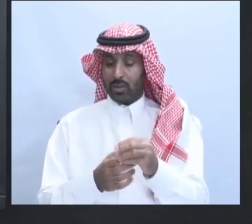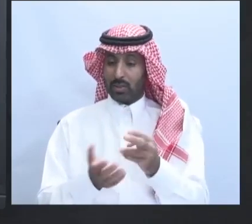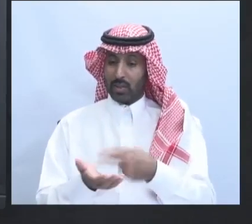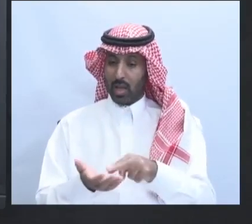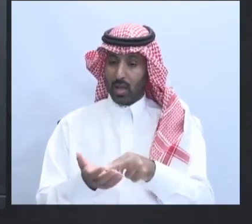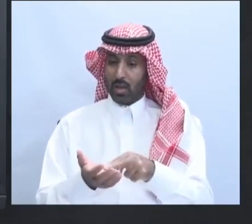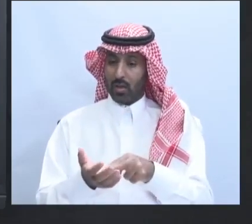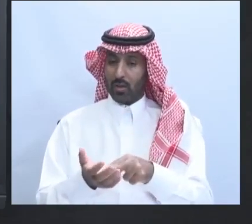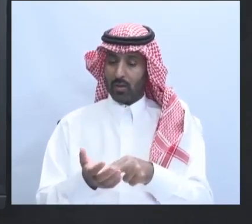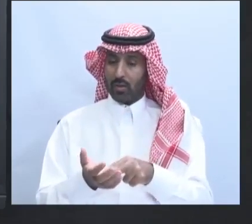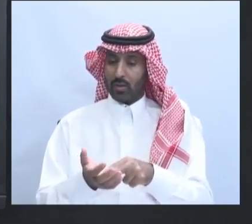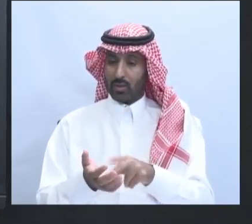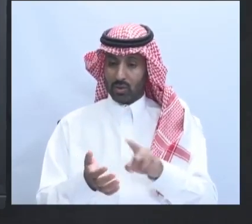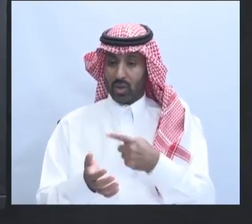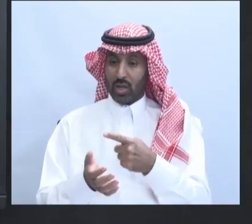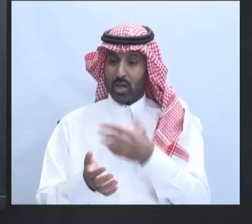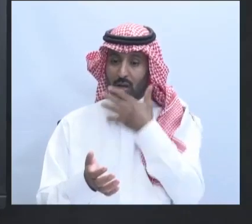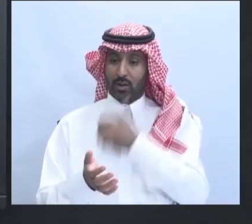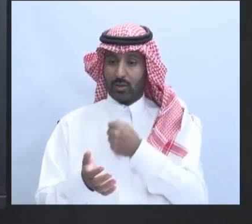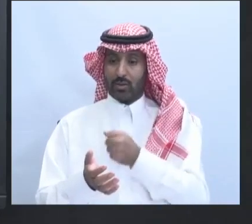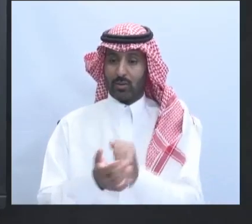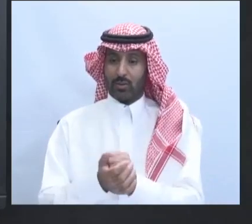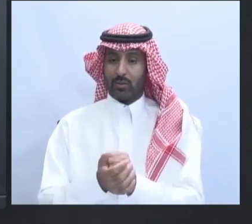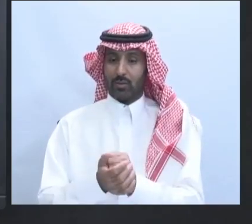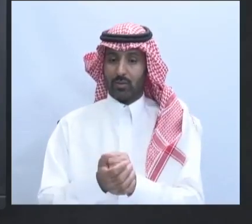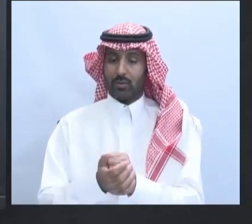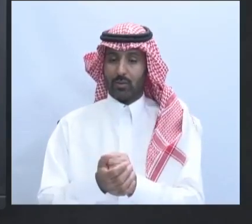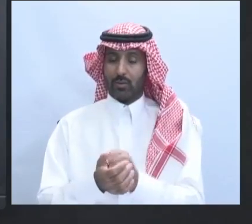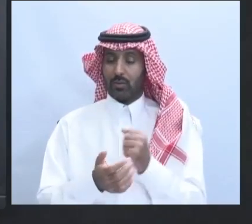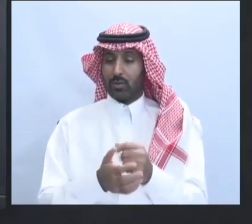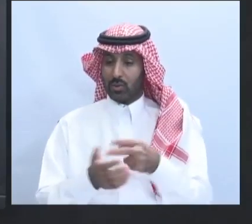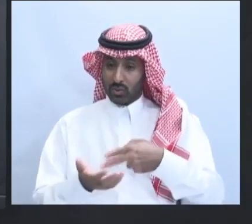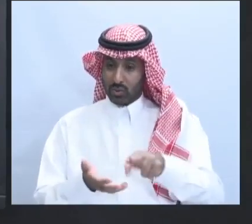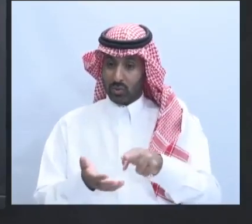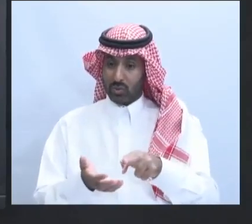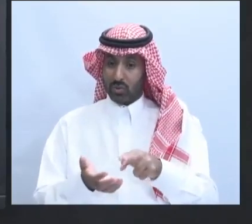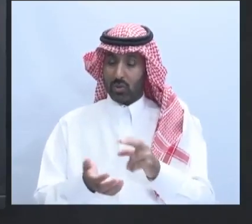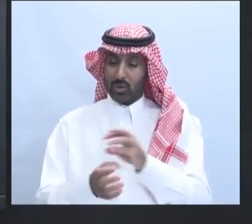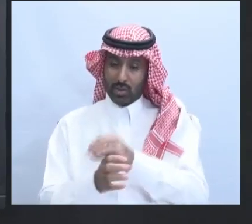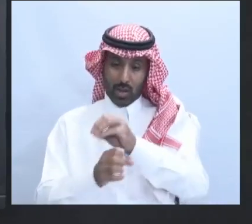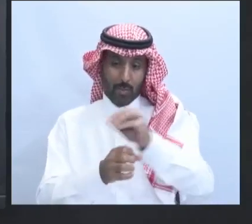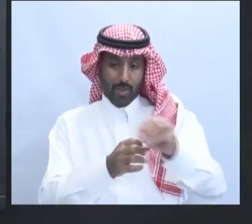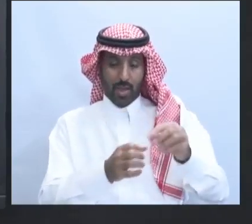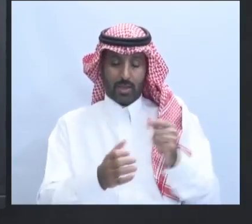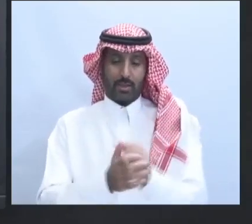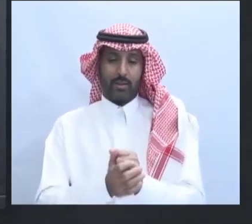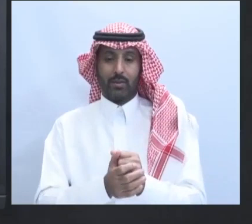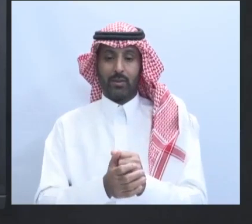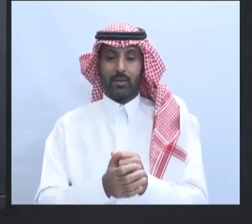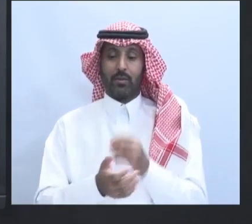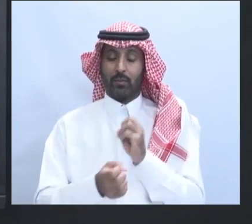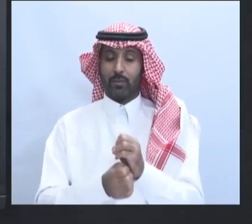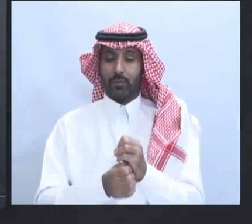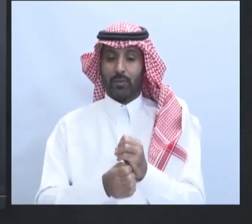رساله او غيرها صحيح عن رسول الله صلى الله عليه وسلم فانك ترسله وتبلغه للناس حتى ينتفعوا به